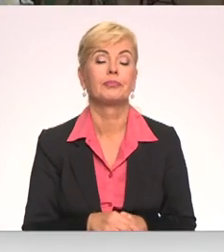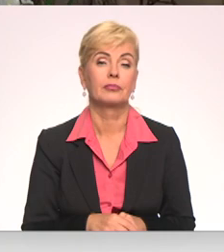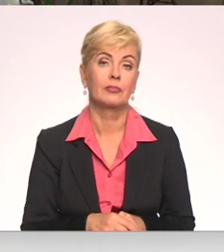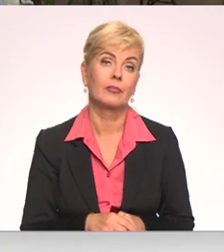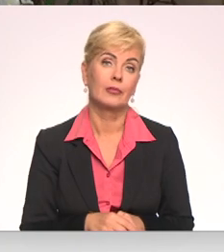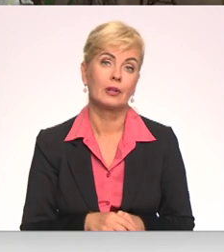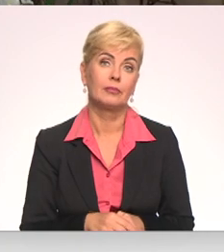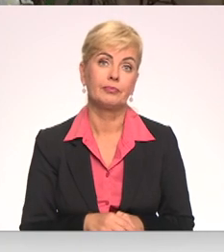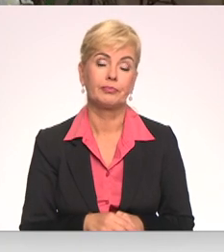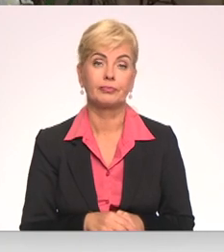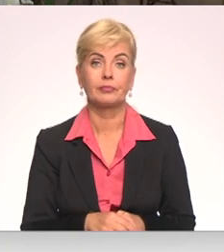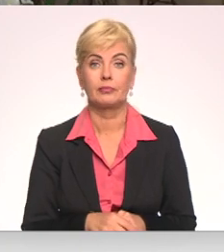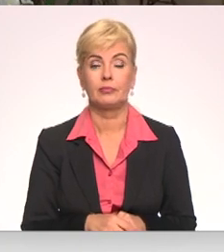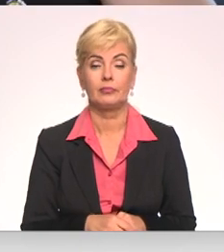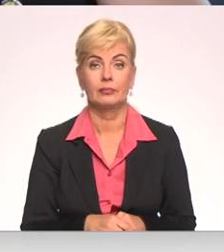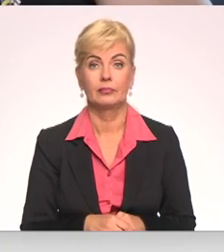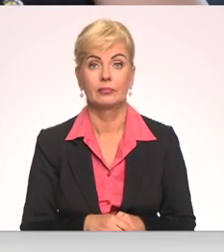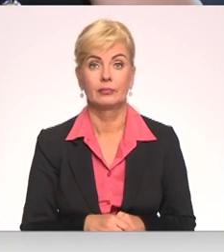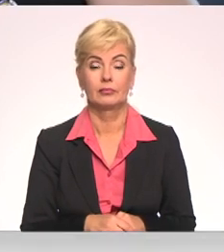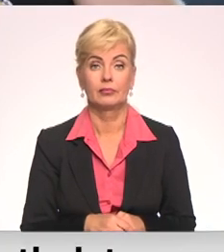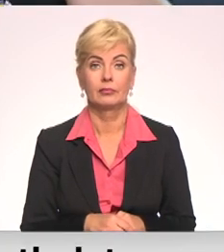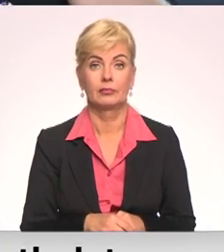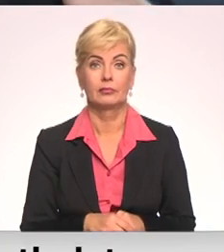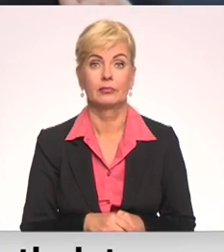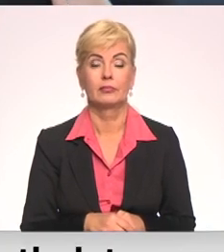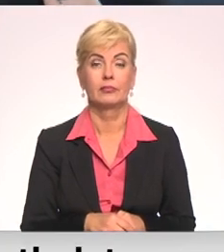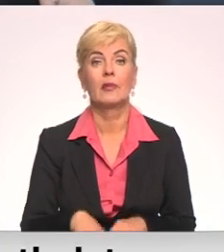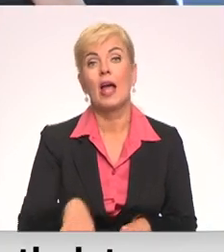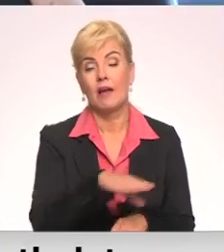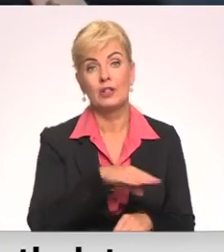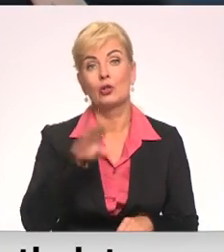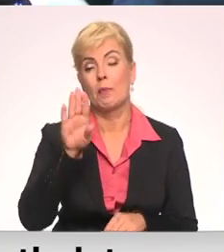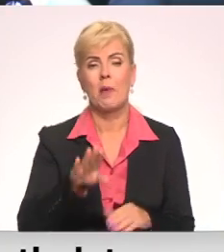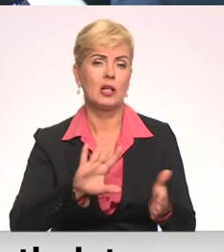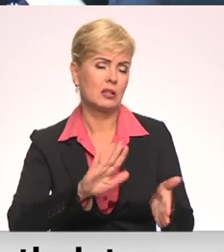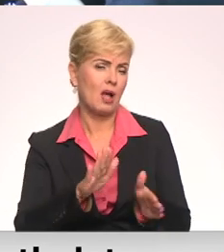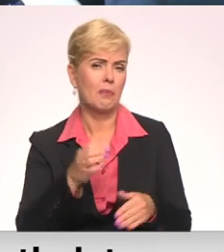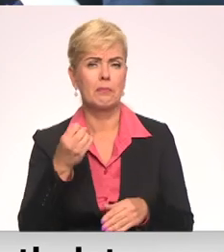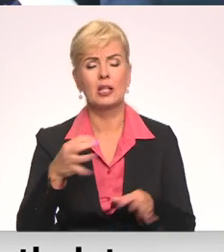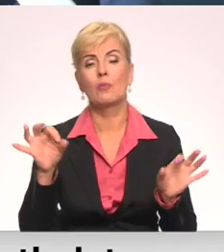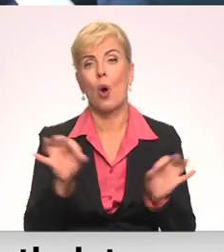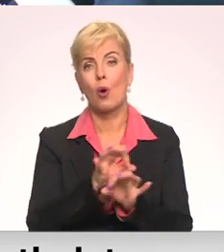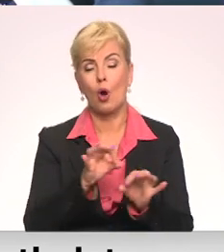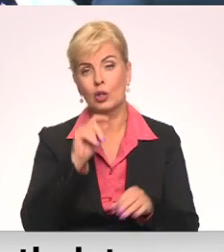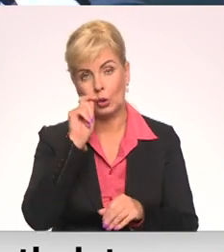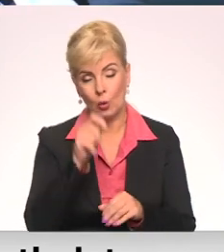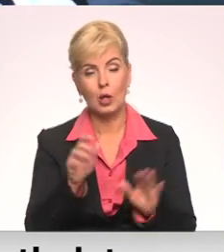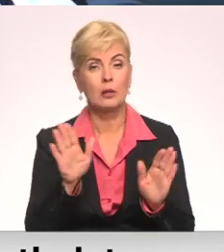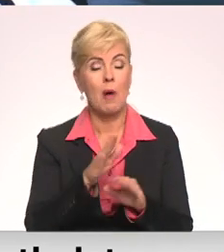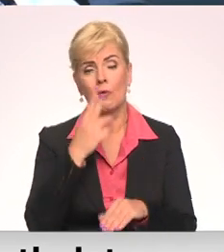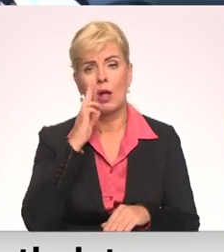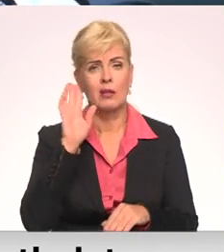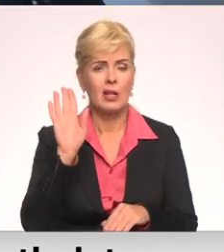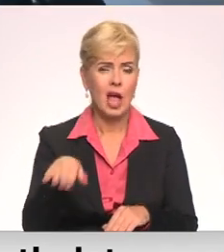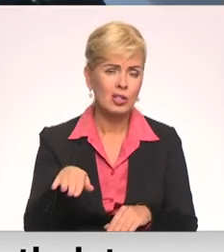i oni vlīlīs harašo v kolektīvu. Visu mēnesi apmēram 15 koncertos Ukraiņu mūziķi, neraugoties